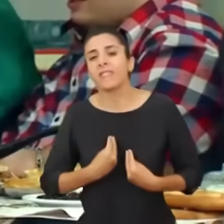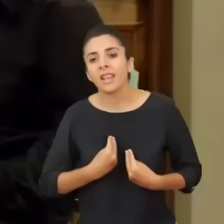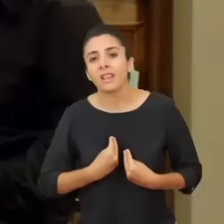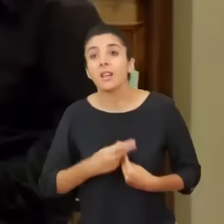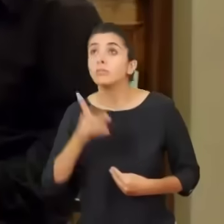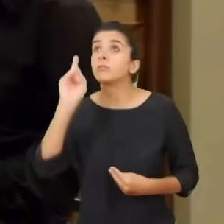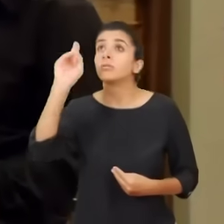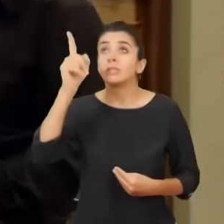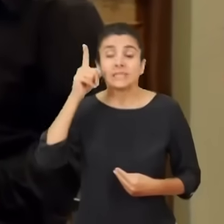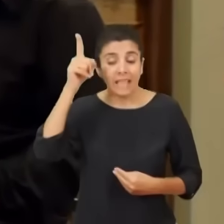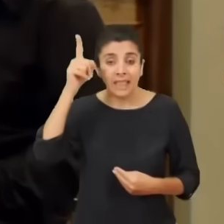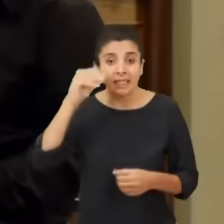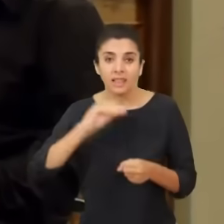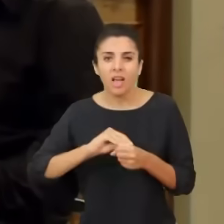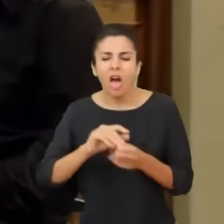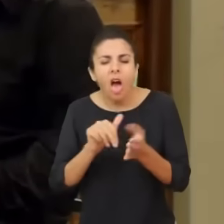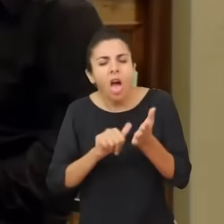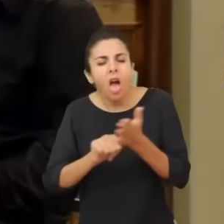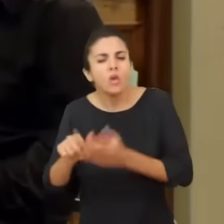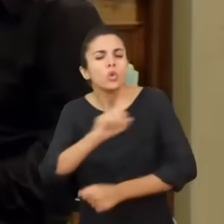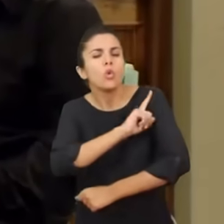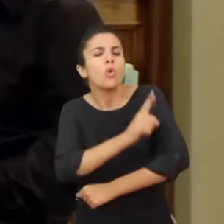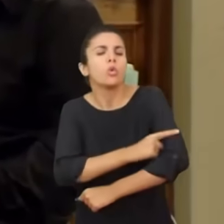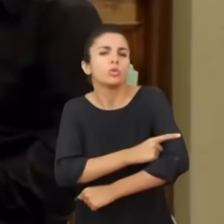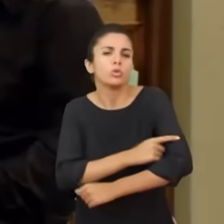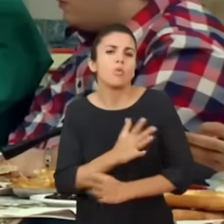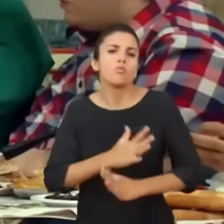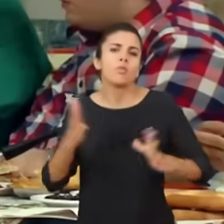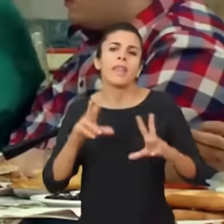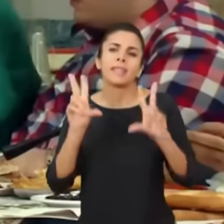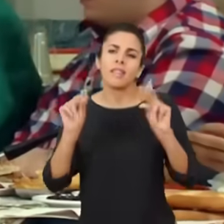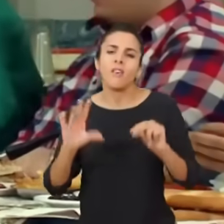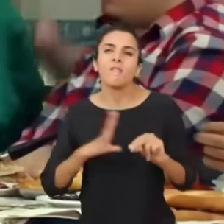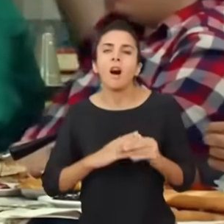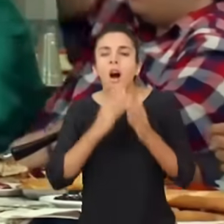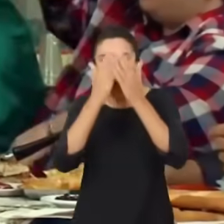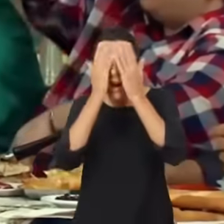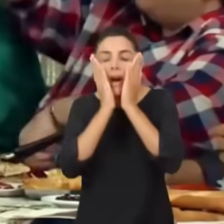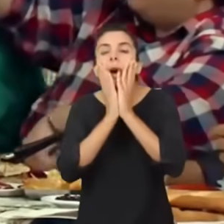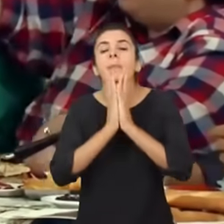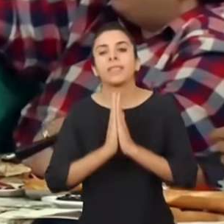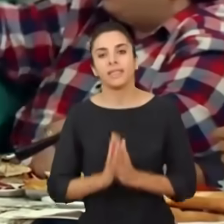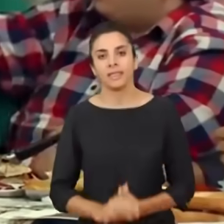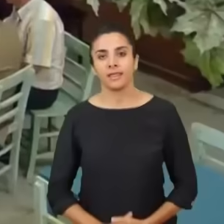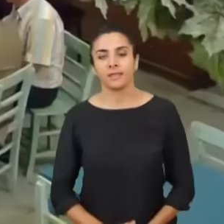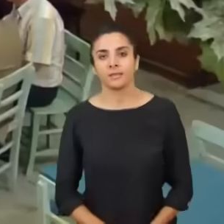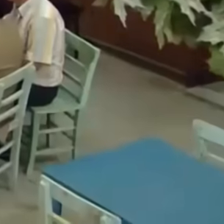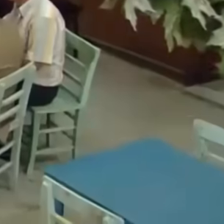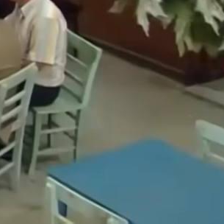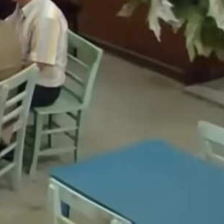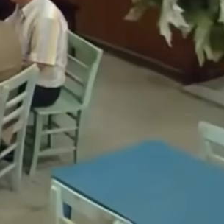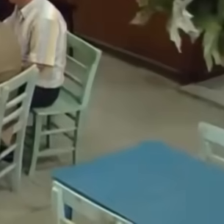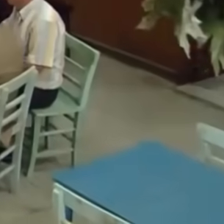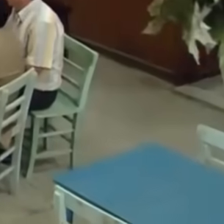Senin her şeye gücün yeter. Amin. Kader sefer taslarıyla gelip